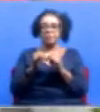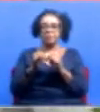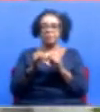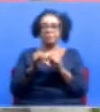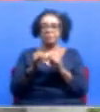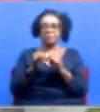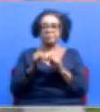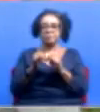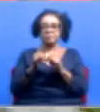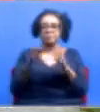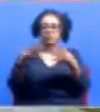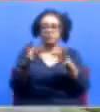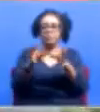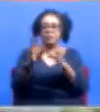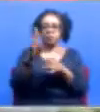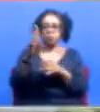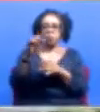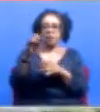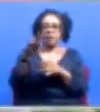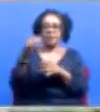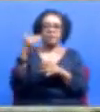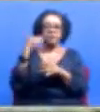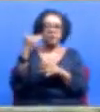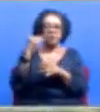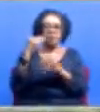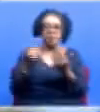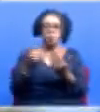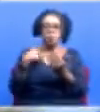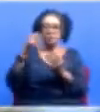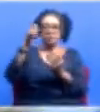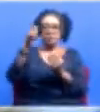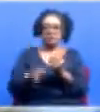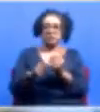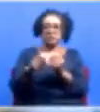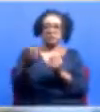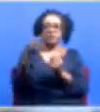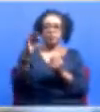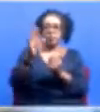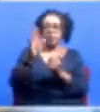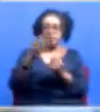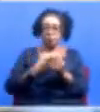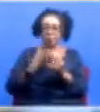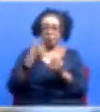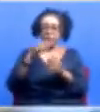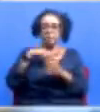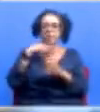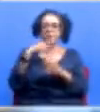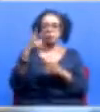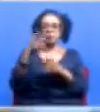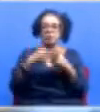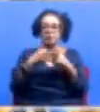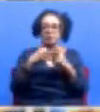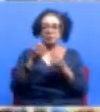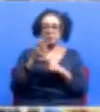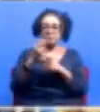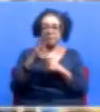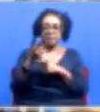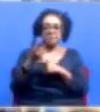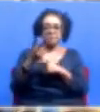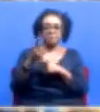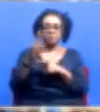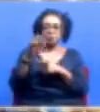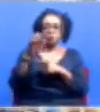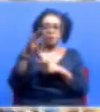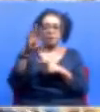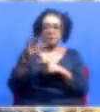Familia moja huko Ugenya kaunti ya Siaya inatafuta haki kwa jamaa yao aliyefariki tarehe 28 Disemba mwezi uliopita eneo la Ugenya